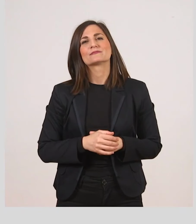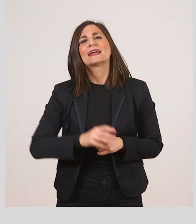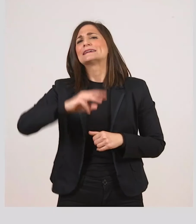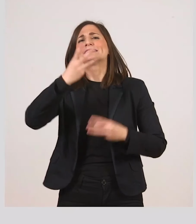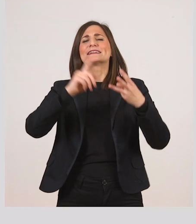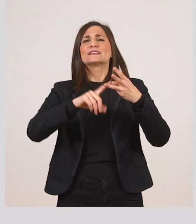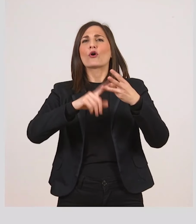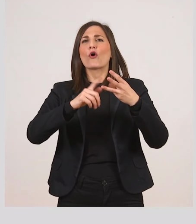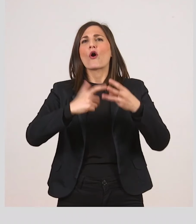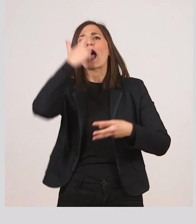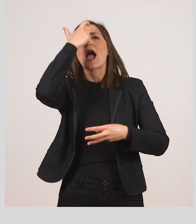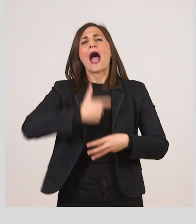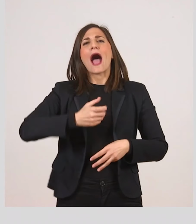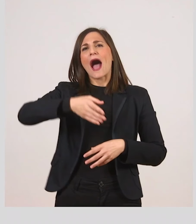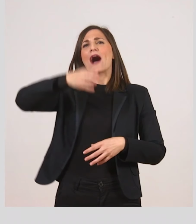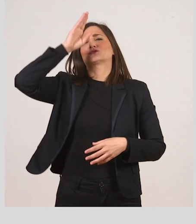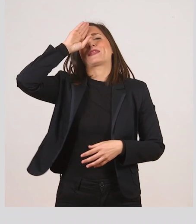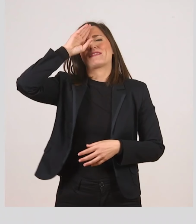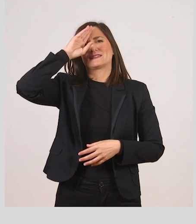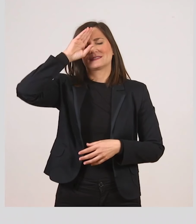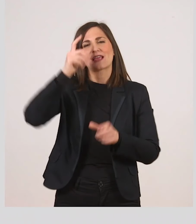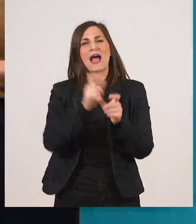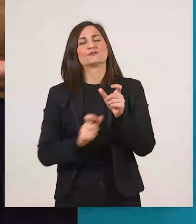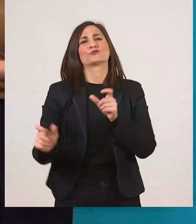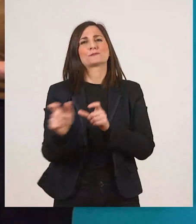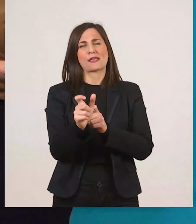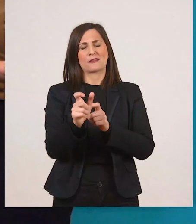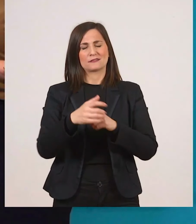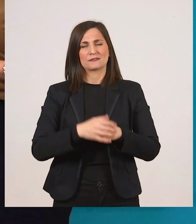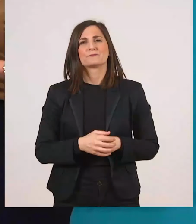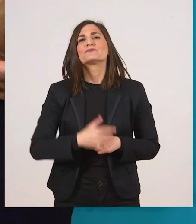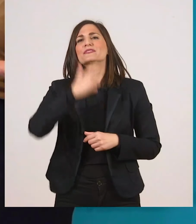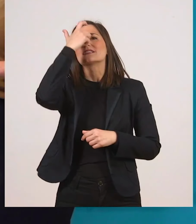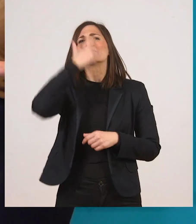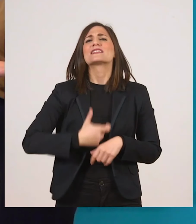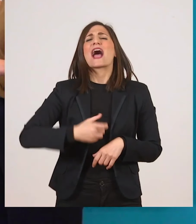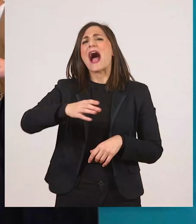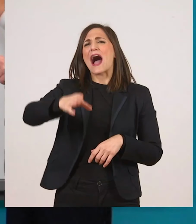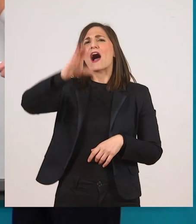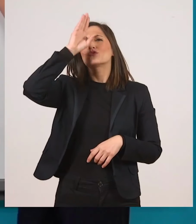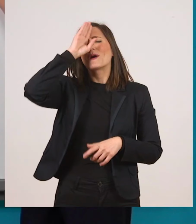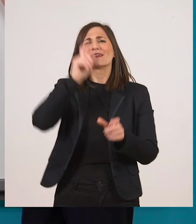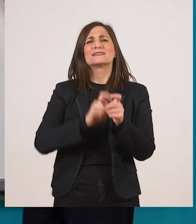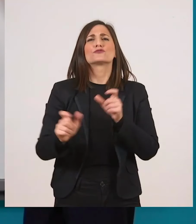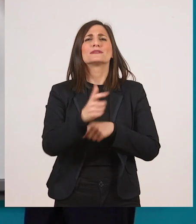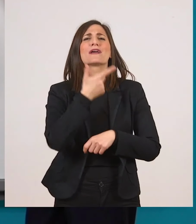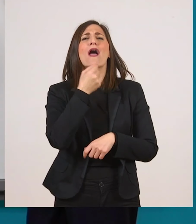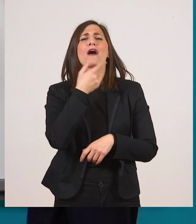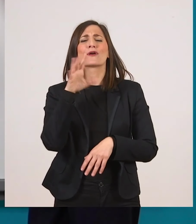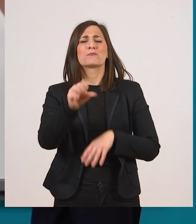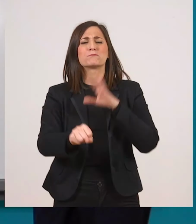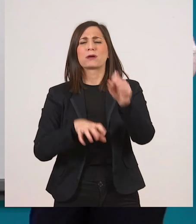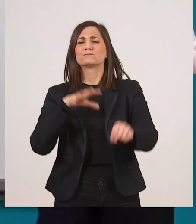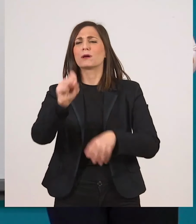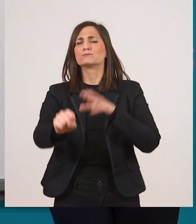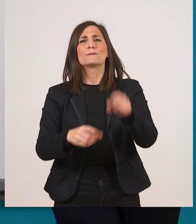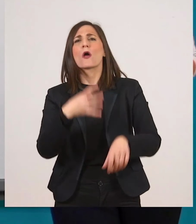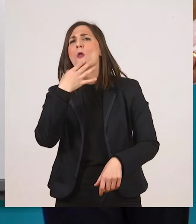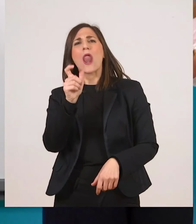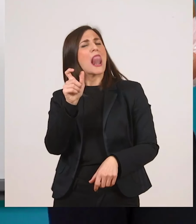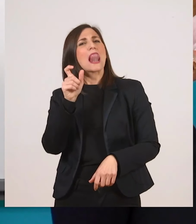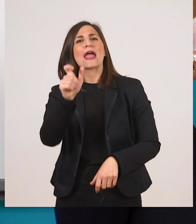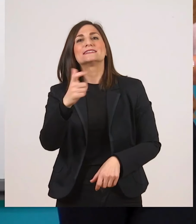Τρίτη κατηγορία, οι αυτοπαθείς αντωνυμίες. Οι αυτοπαθείς είναι αρκετά εύκολο να τις αναγνωρίσουμε, γιατί έχουν